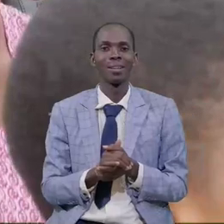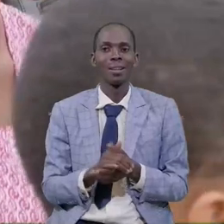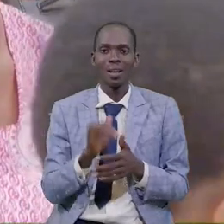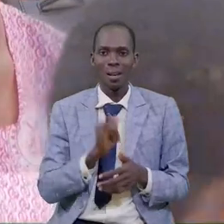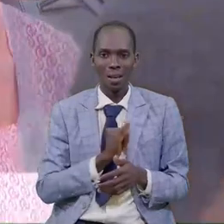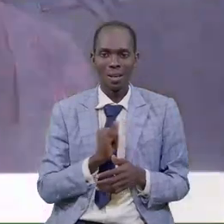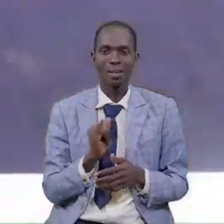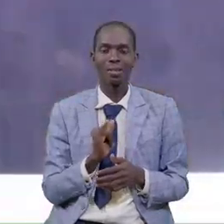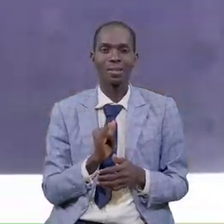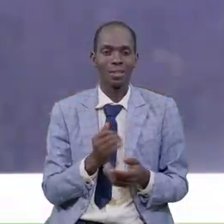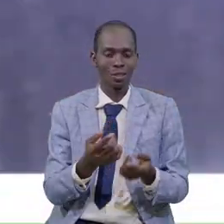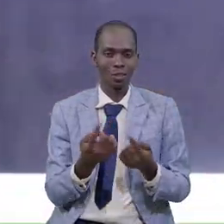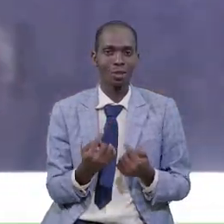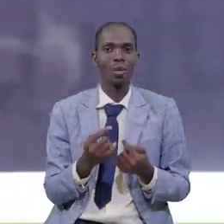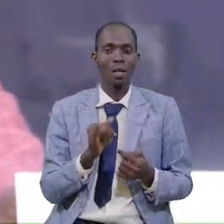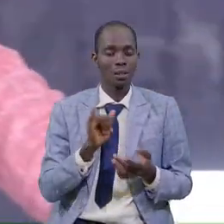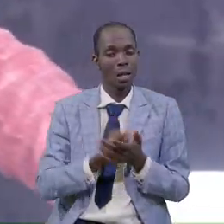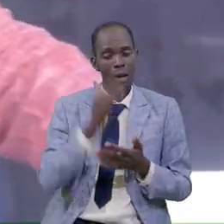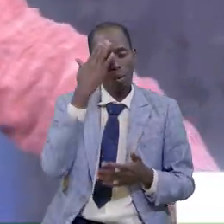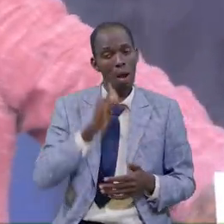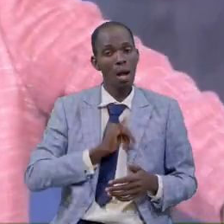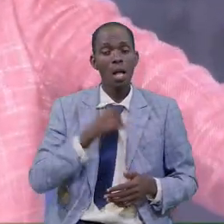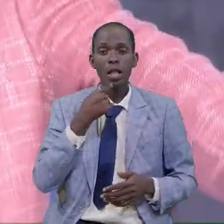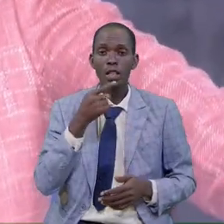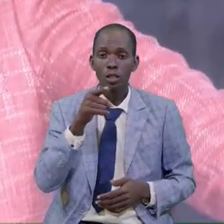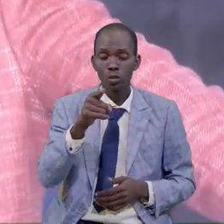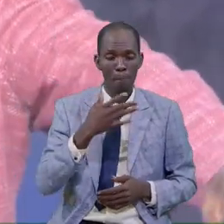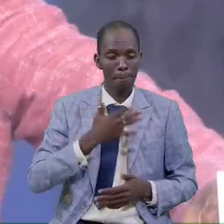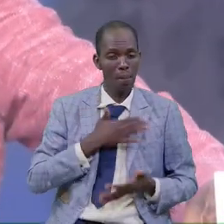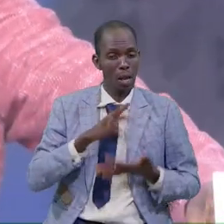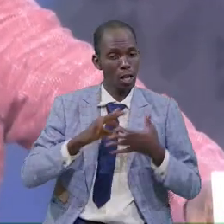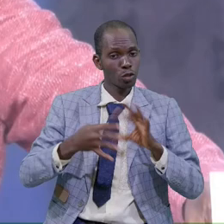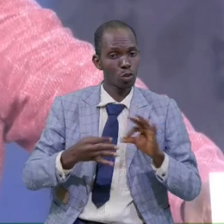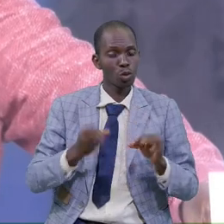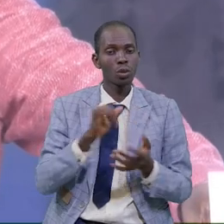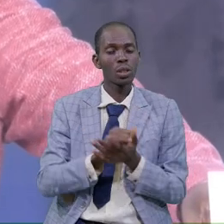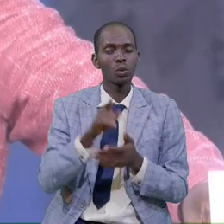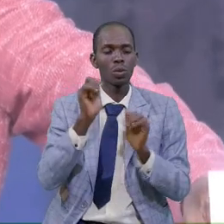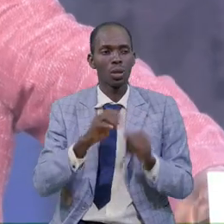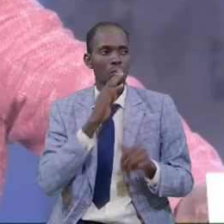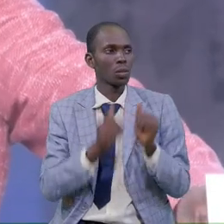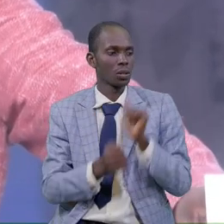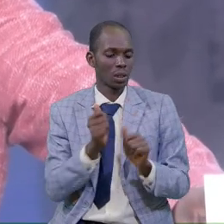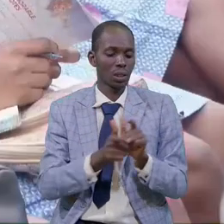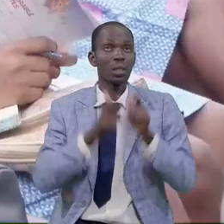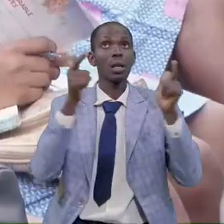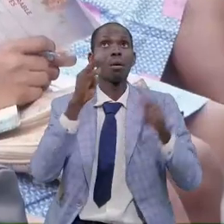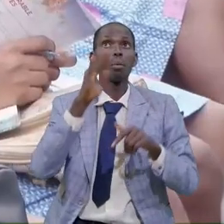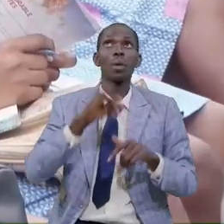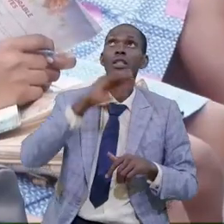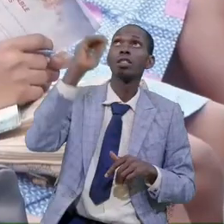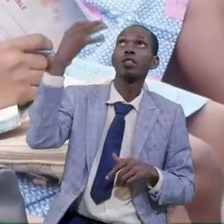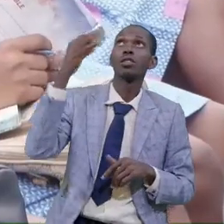C'est pourquoi je vous raconte mes histoires. Vous serez plus grand par la grâce de Dieu, dans la force du